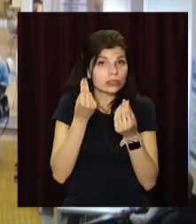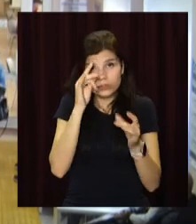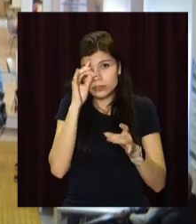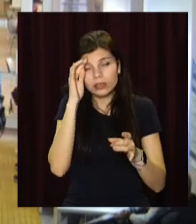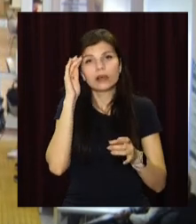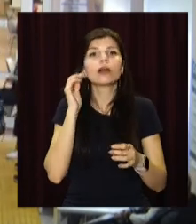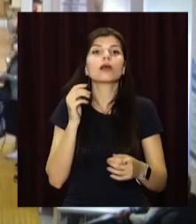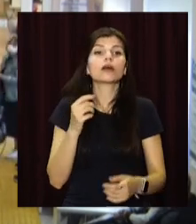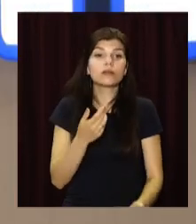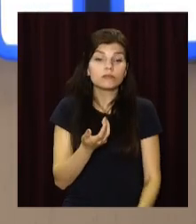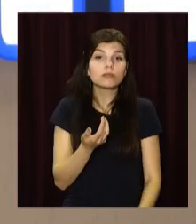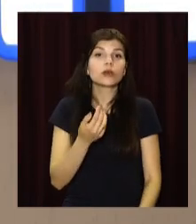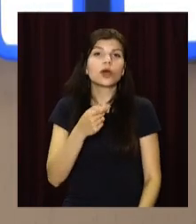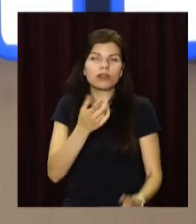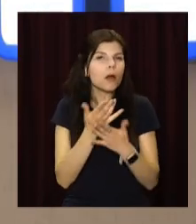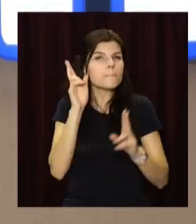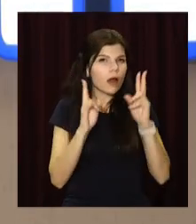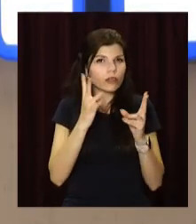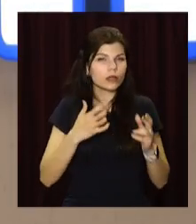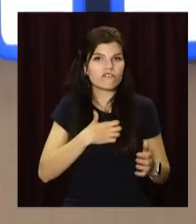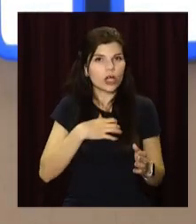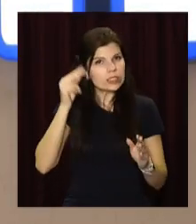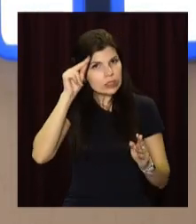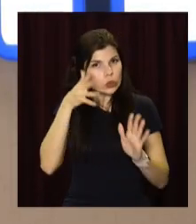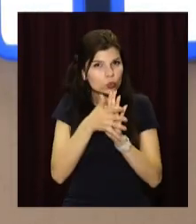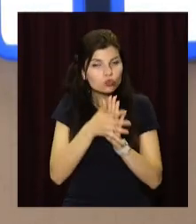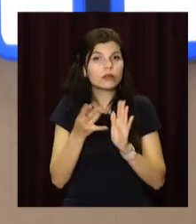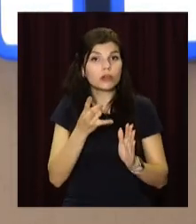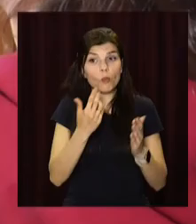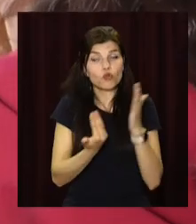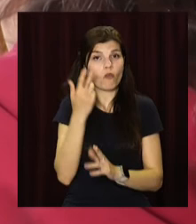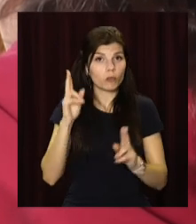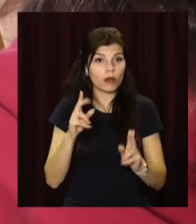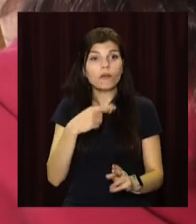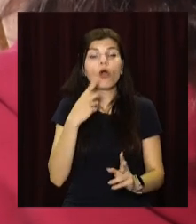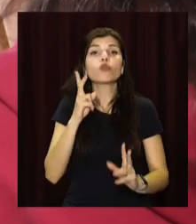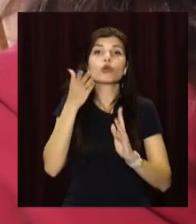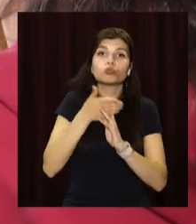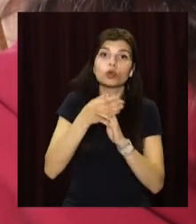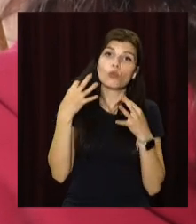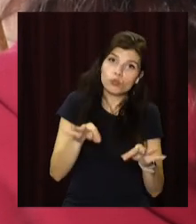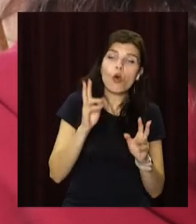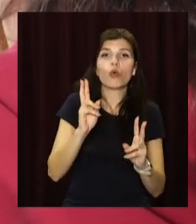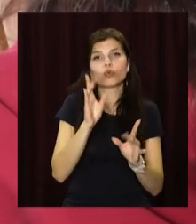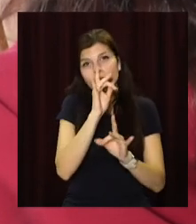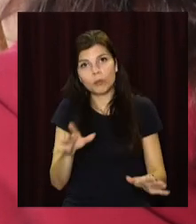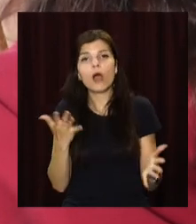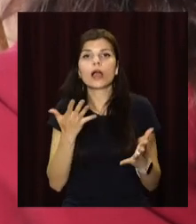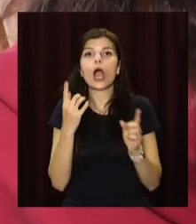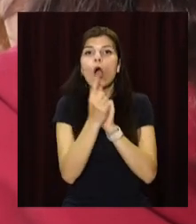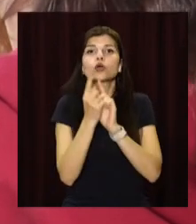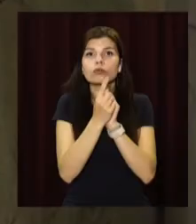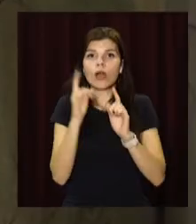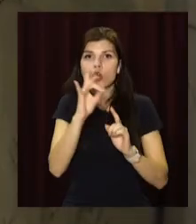урядовці іще деякі зміни. Планують збільшити список тих, хто може розраховувати на субсидію та змінити розмір депозиту, який не